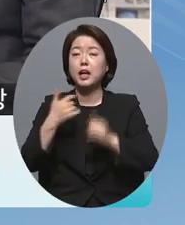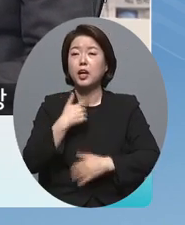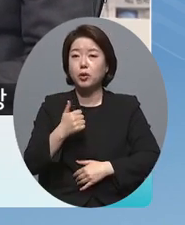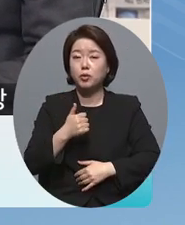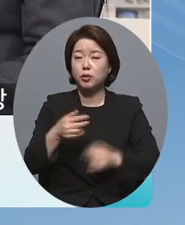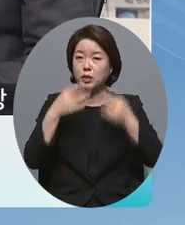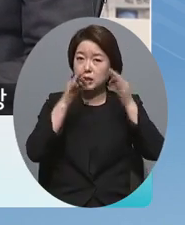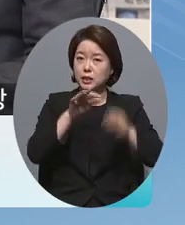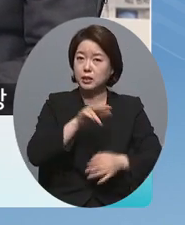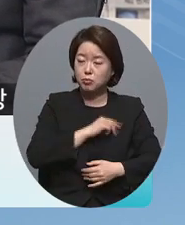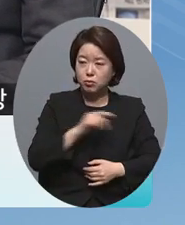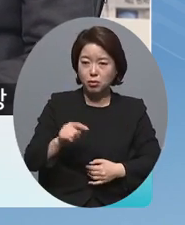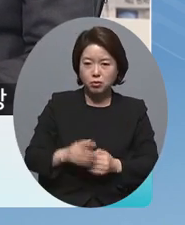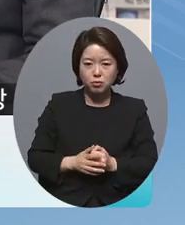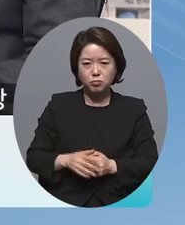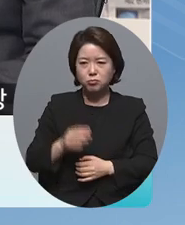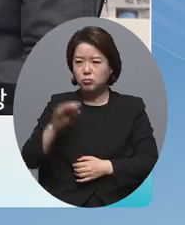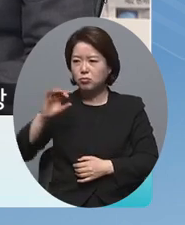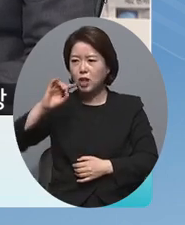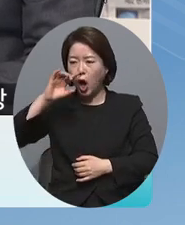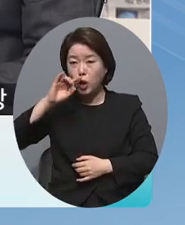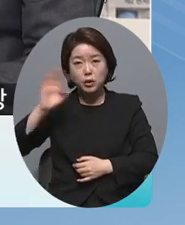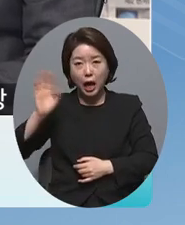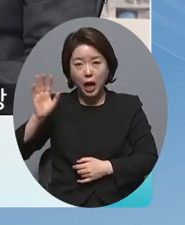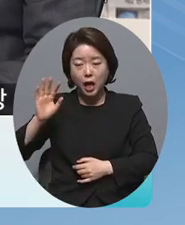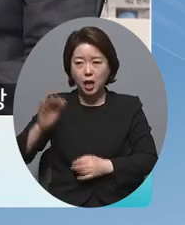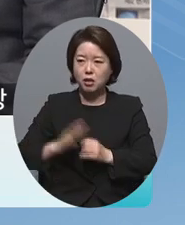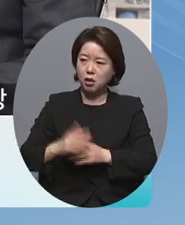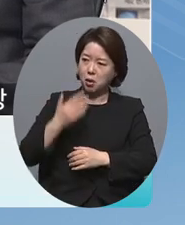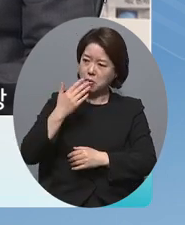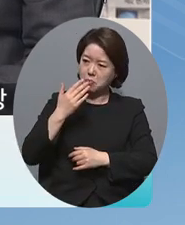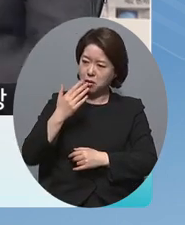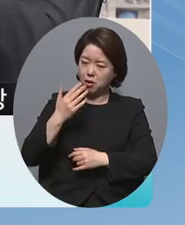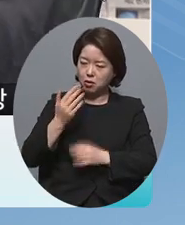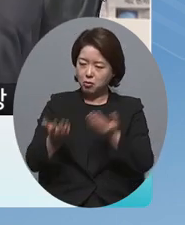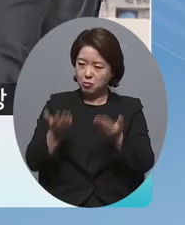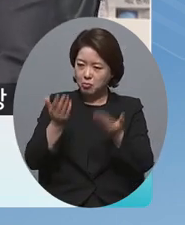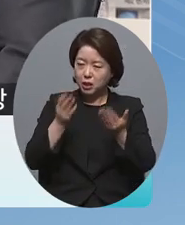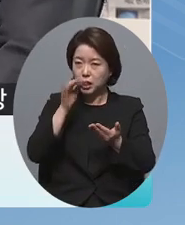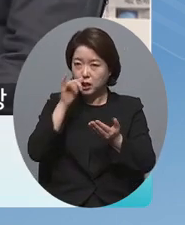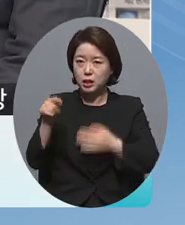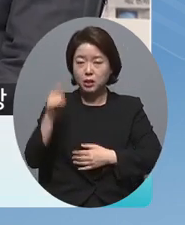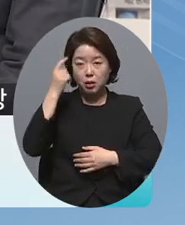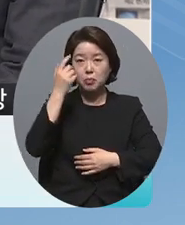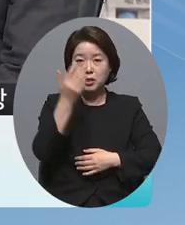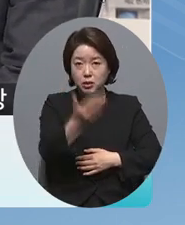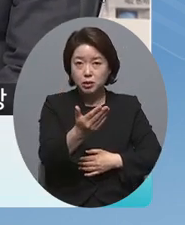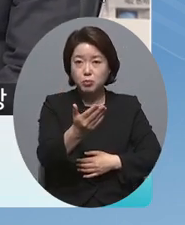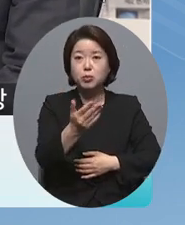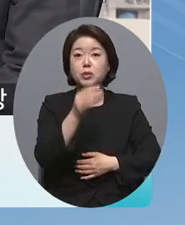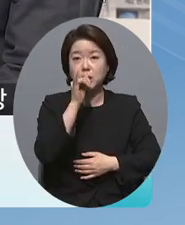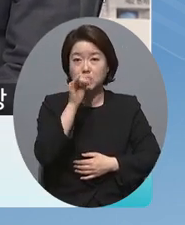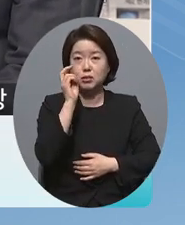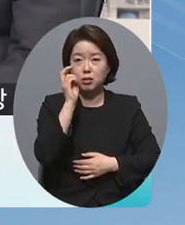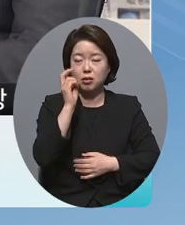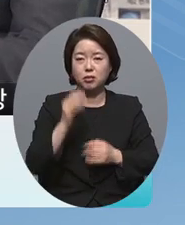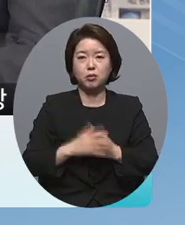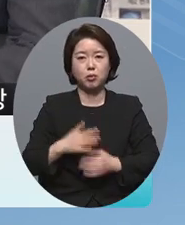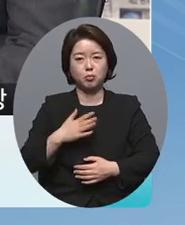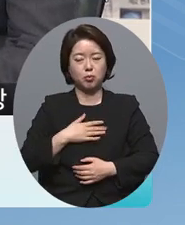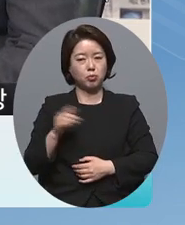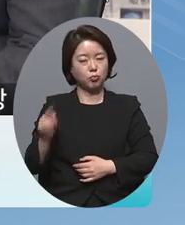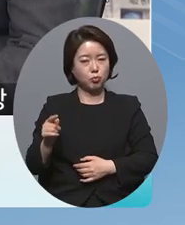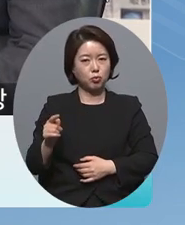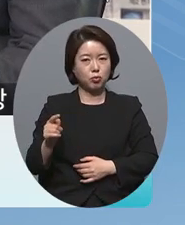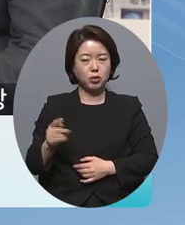전혀 이거는 가능성이 있다. 라고 본인도 판단했기 때문에 저기서 질문을 한 것으로 보이는데 저는 뭐 저걸